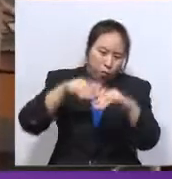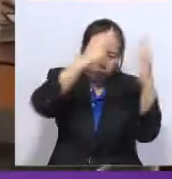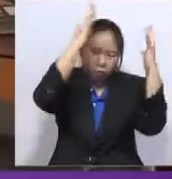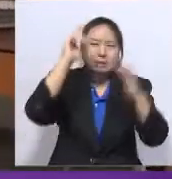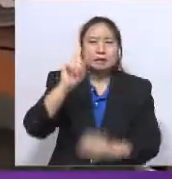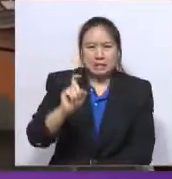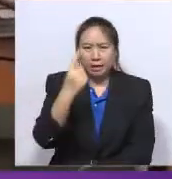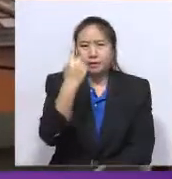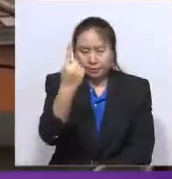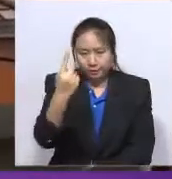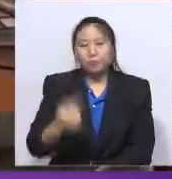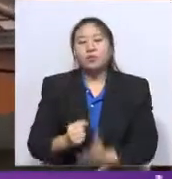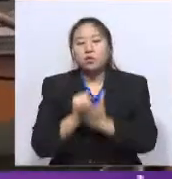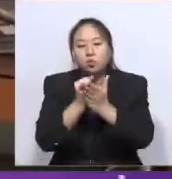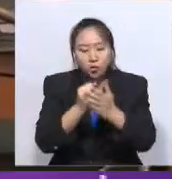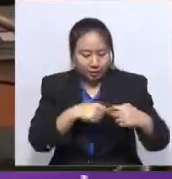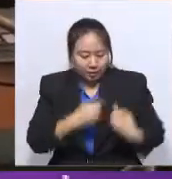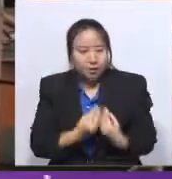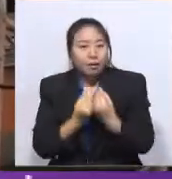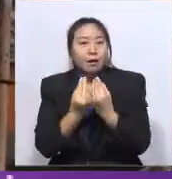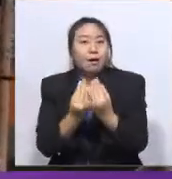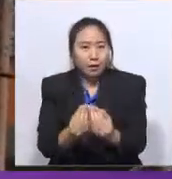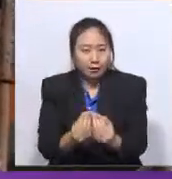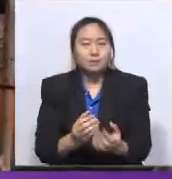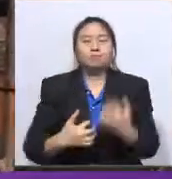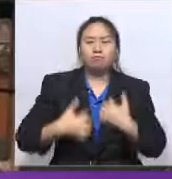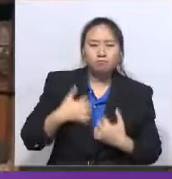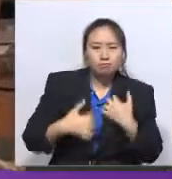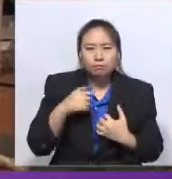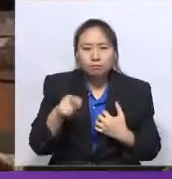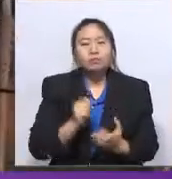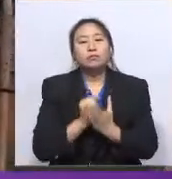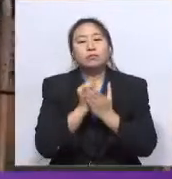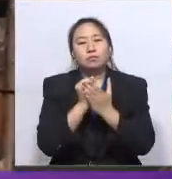พื่อเป็นขวัญกำลังใจให้กับผู้ประสบภัยที่เดือดร้อนจากเห